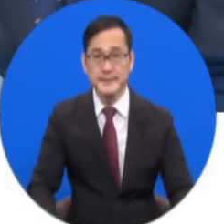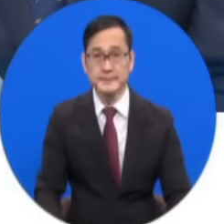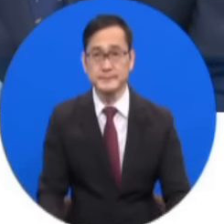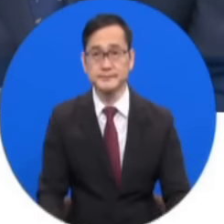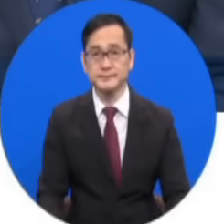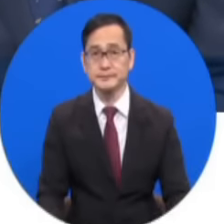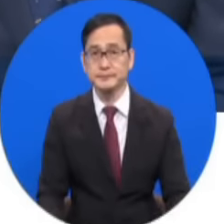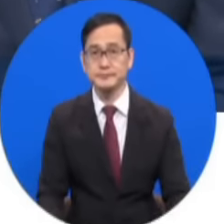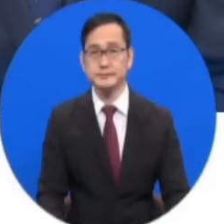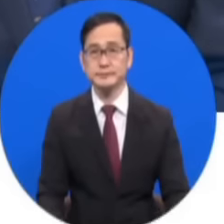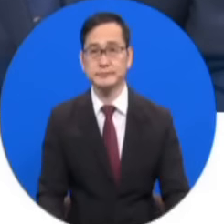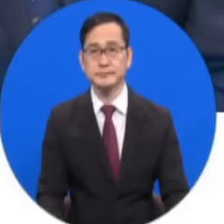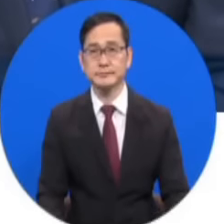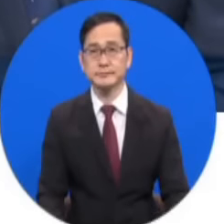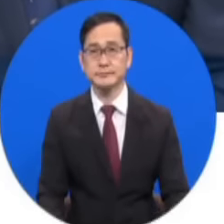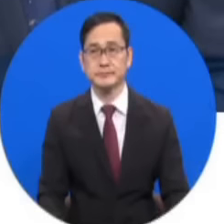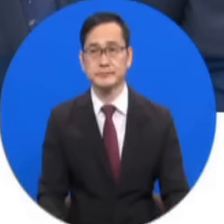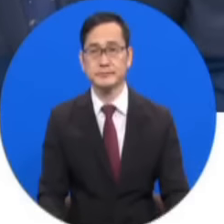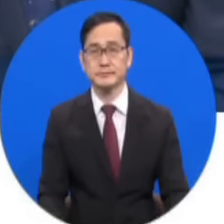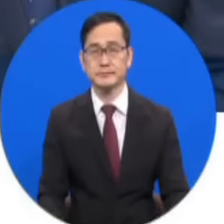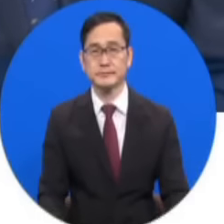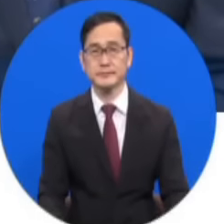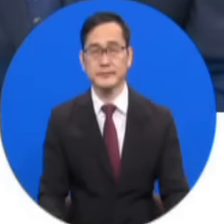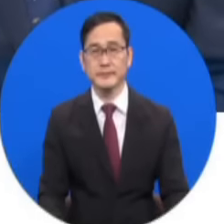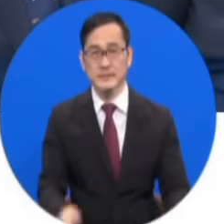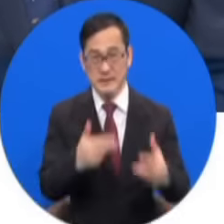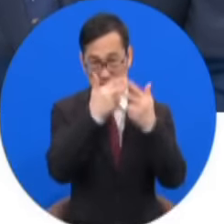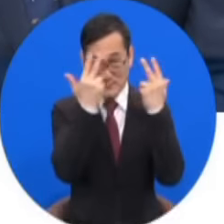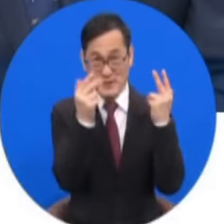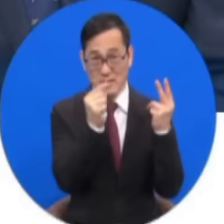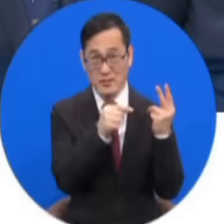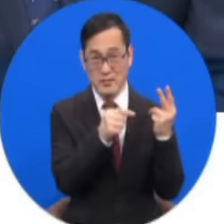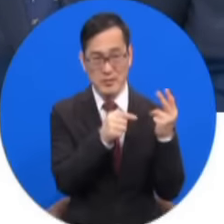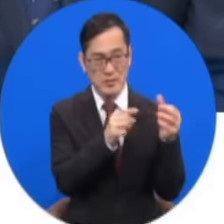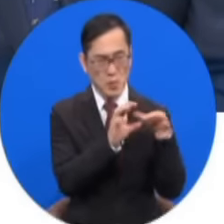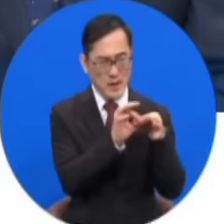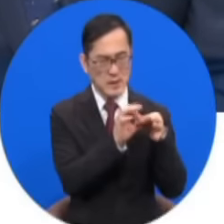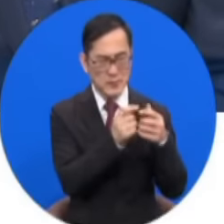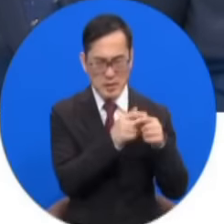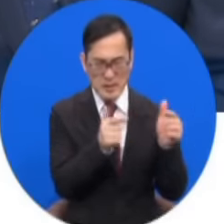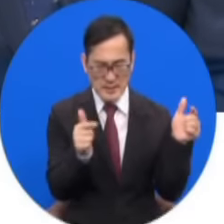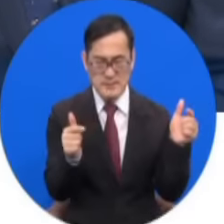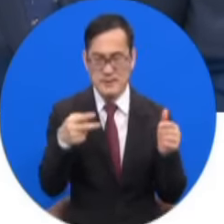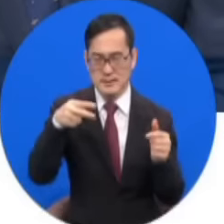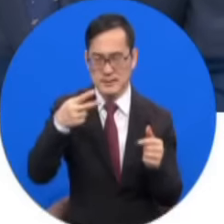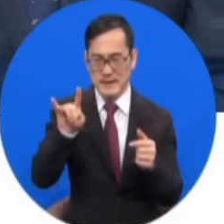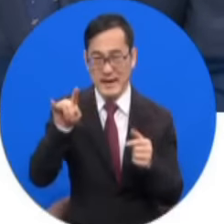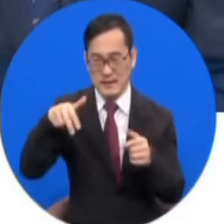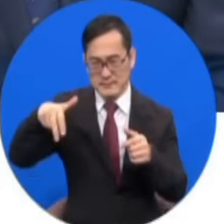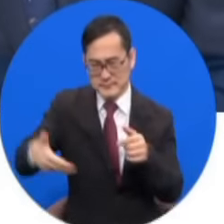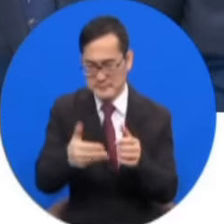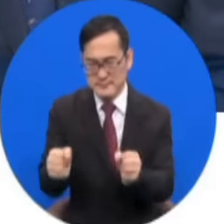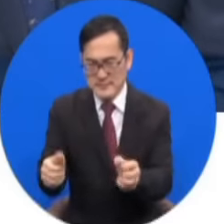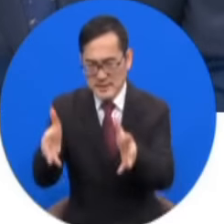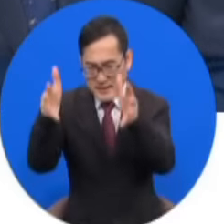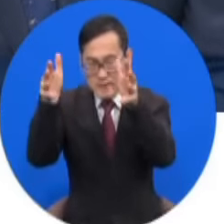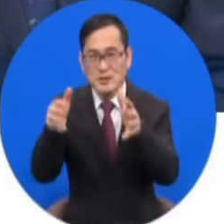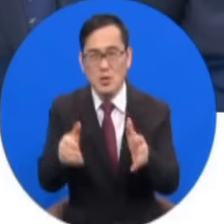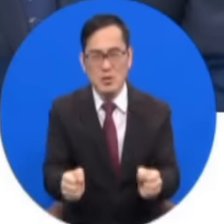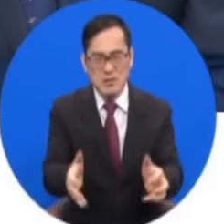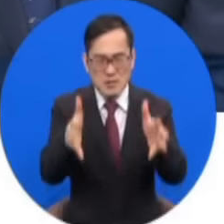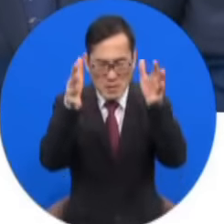확인하겠습니다 근데 이미 이재명 대표 관련해서는 여러 가지 관련 사건 뭐 대장동을 비롯 그 이전에 여러